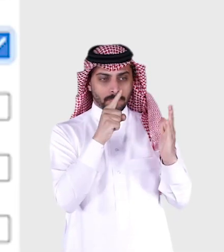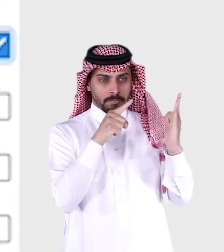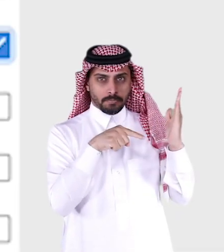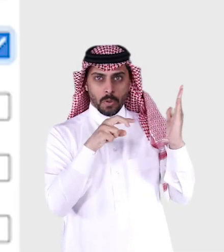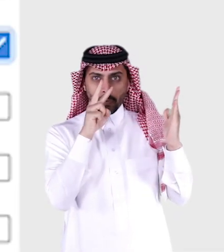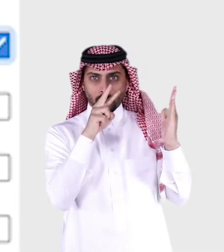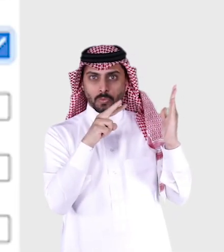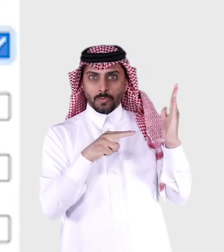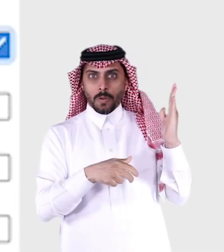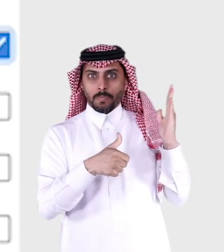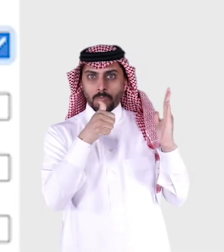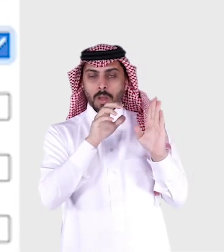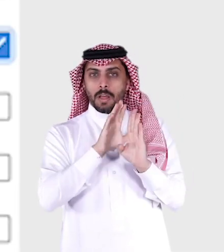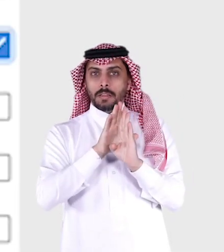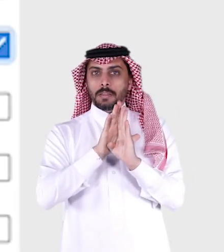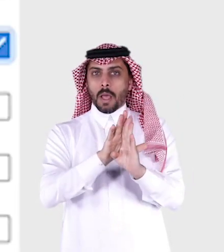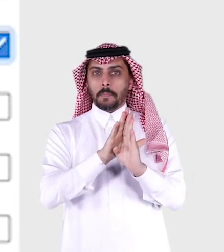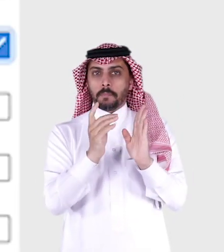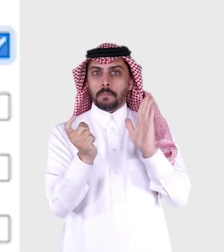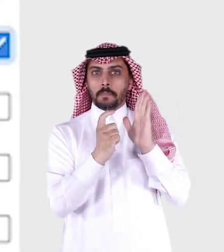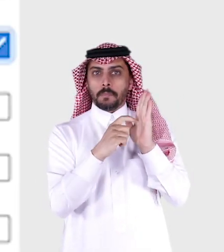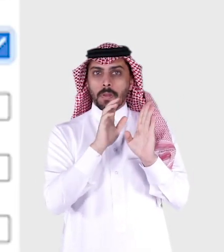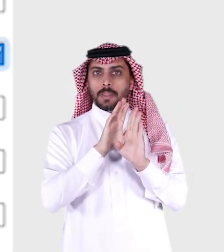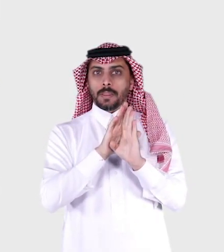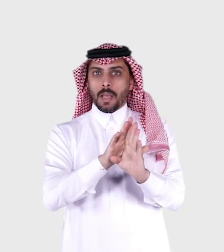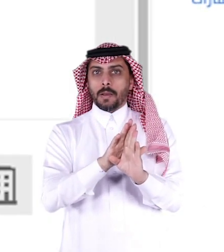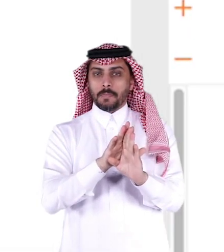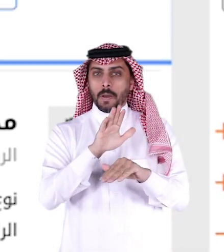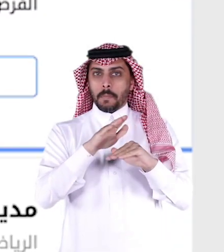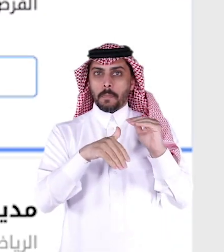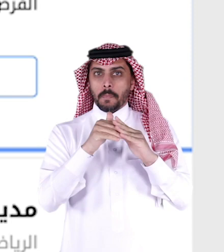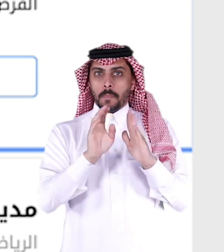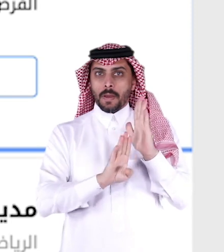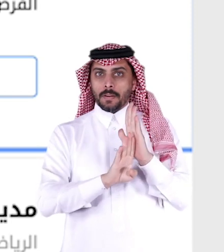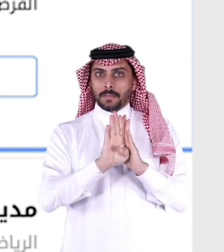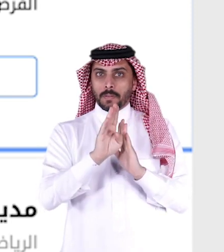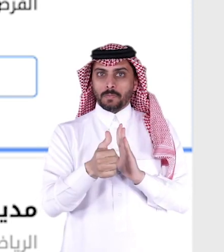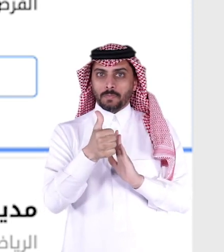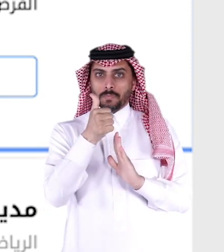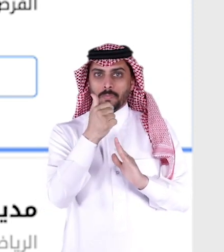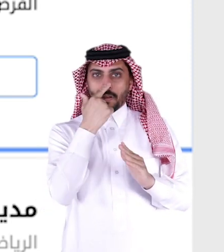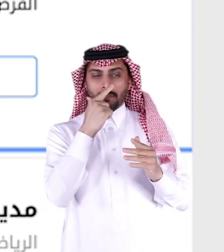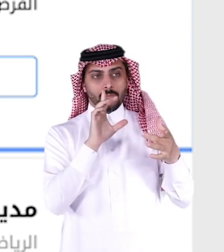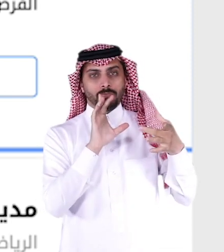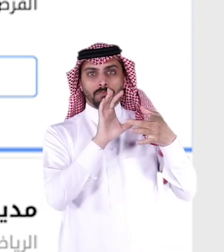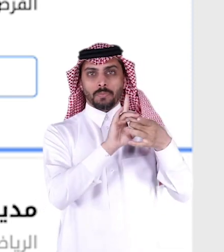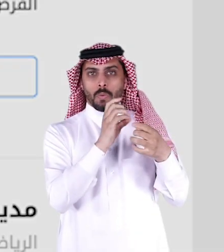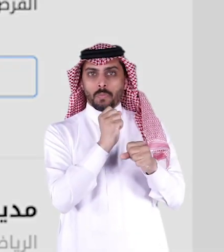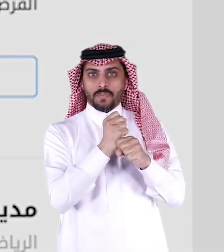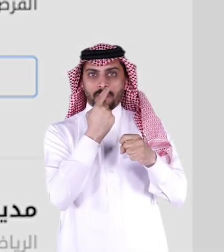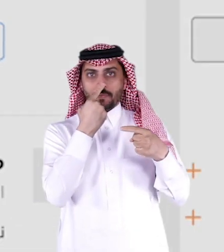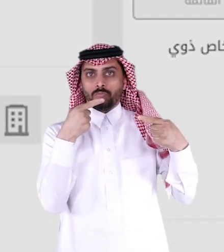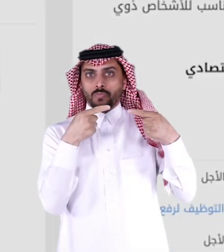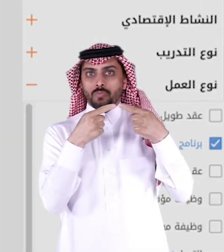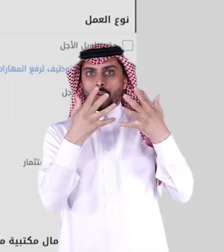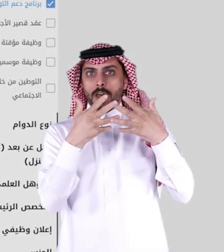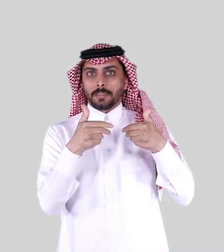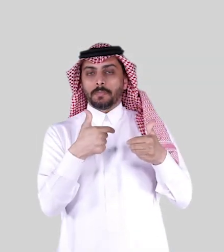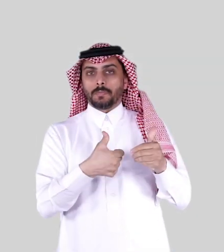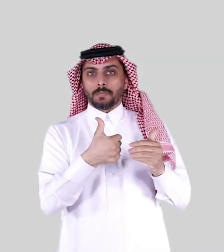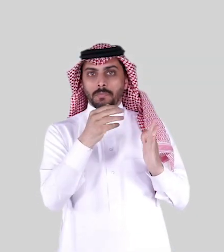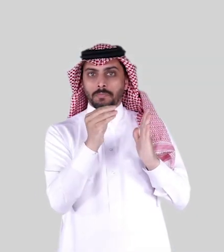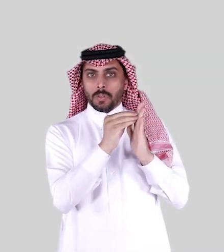العمل، برنامج دعم التوظيف لرفع المهارات، ثم التقديم على الوظيفة المناسبة وانتظار قبول